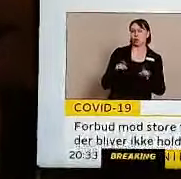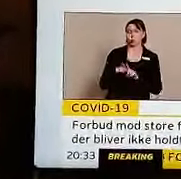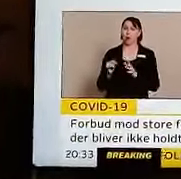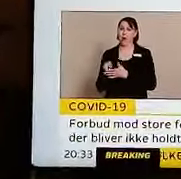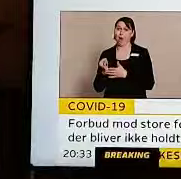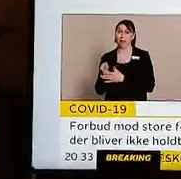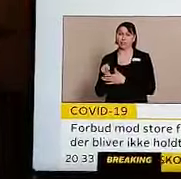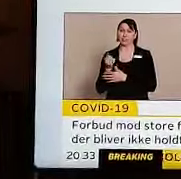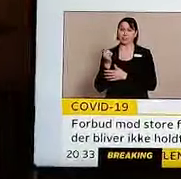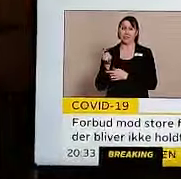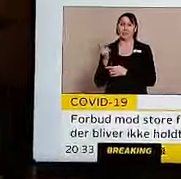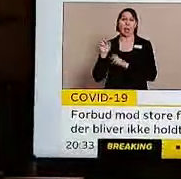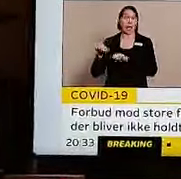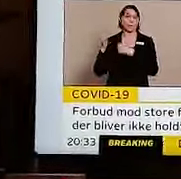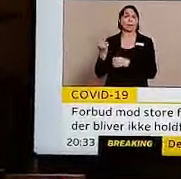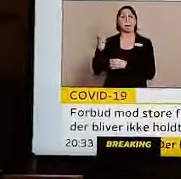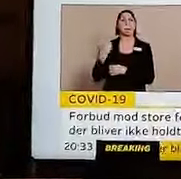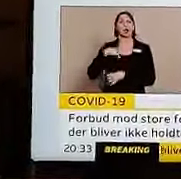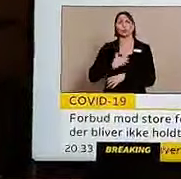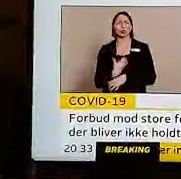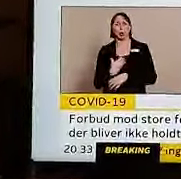باستمرار ومراقبتهم ومراقبة أيضا